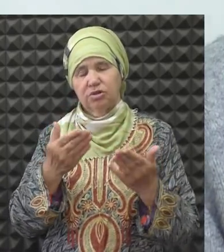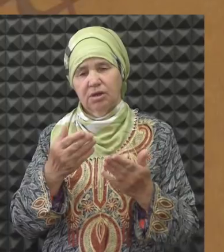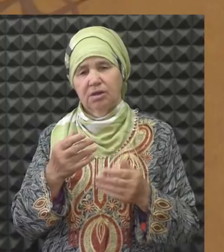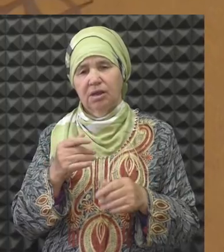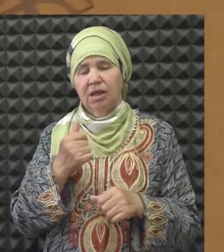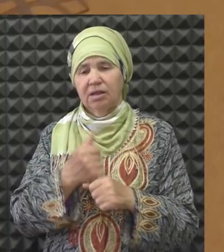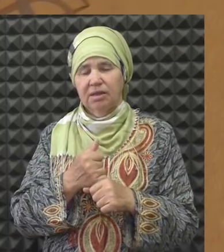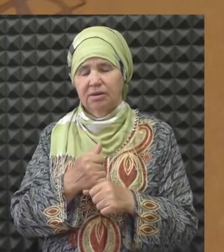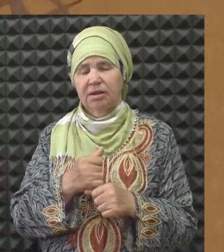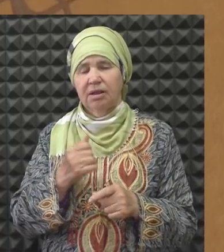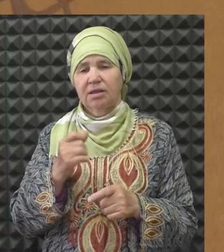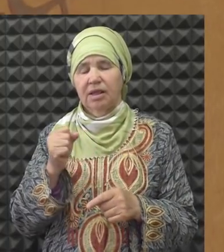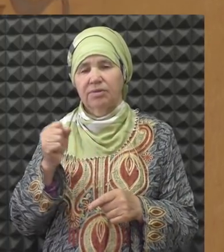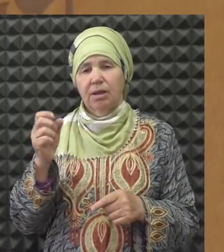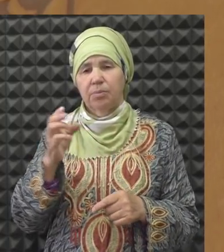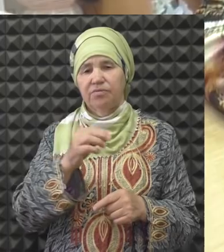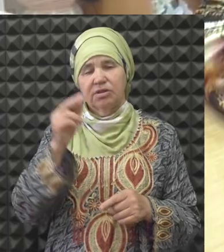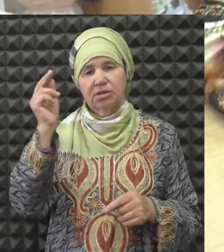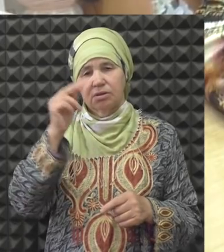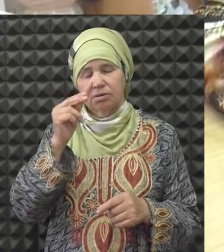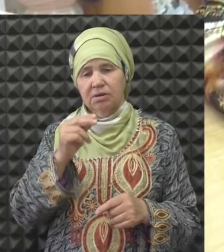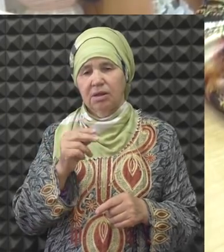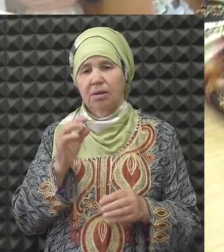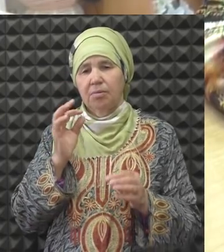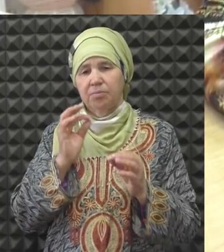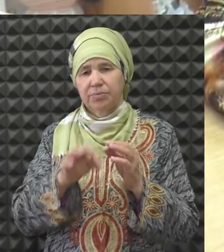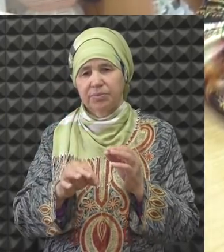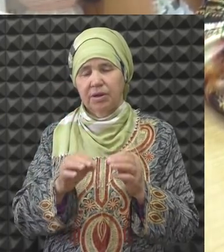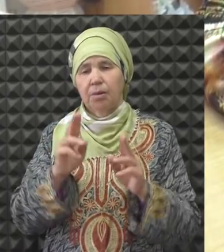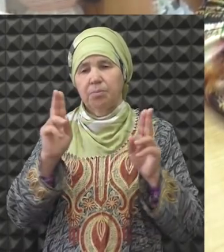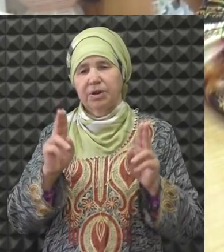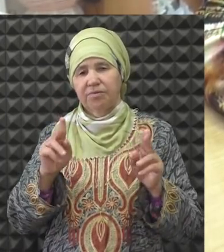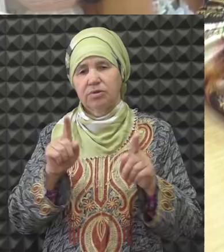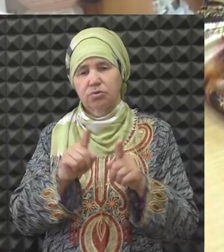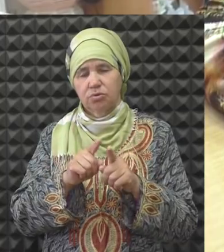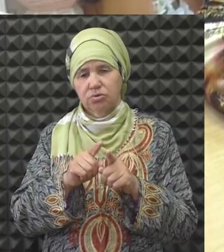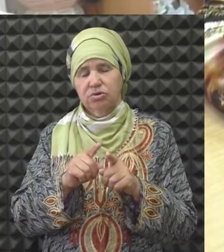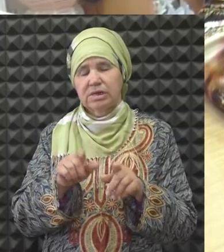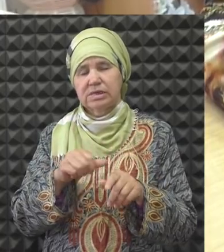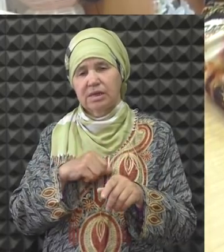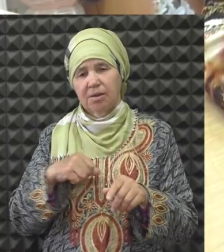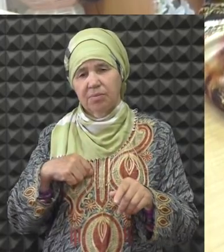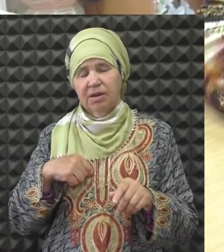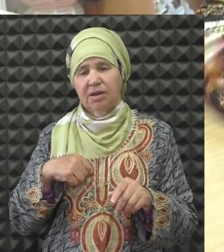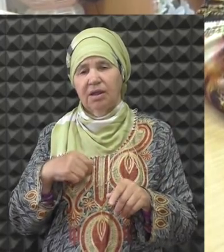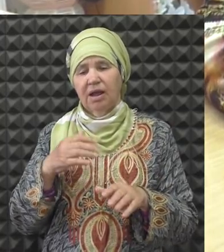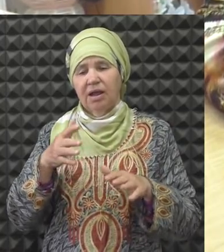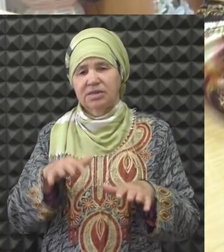читаю. В принципе, алфавит мы изучили. Ну, правила тоже мы как бы это